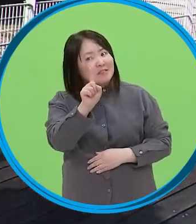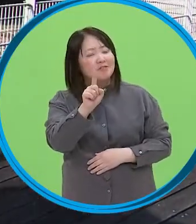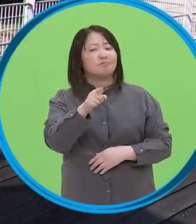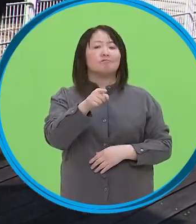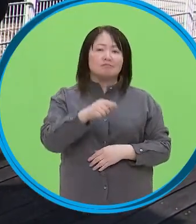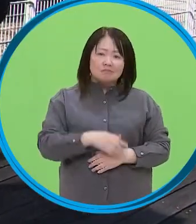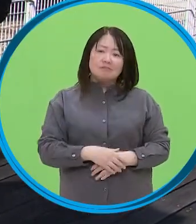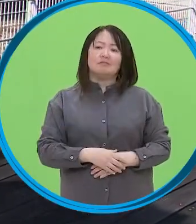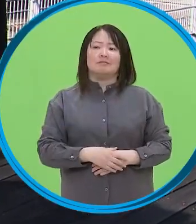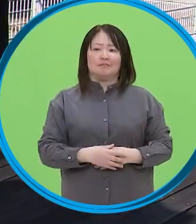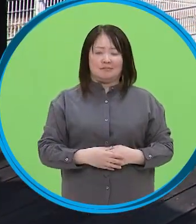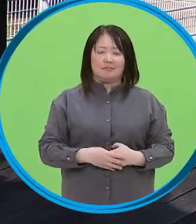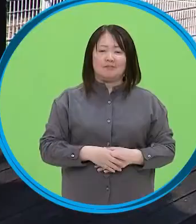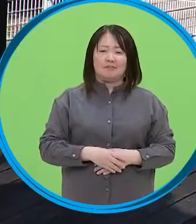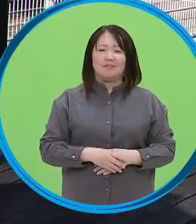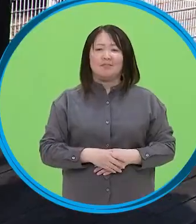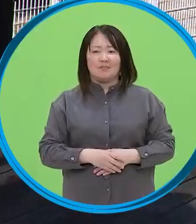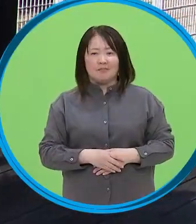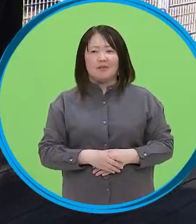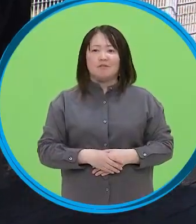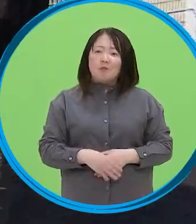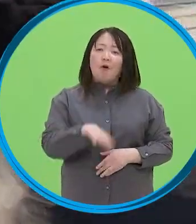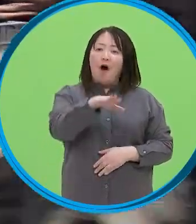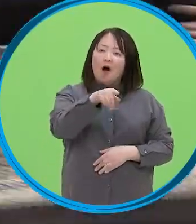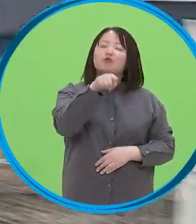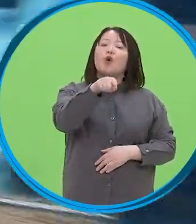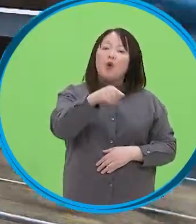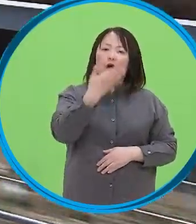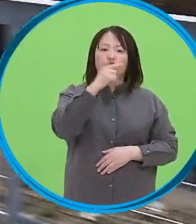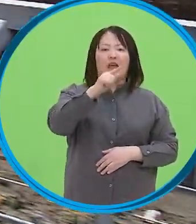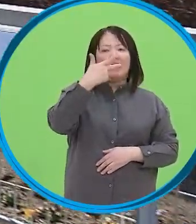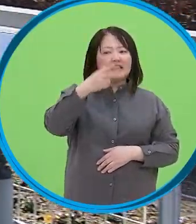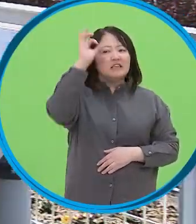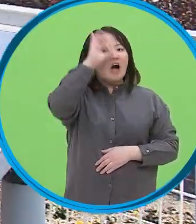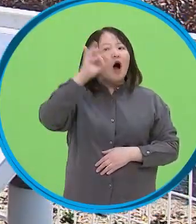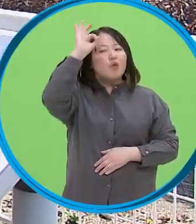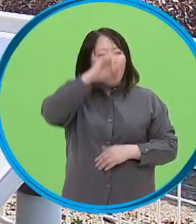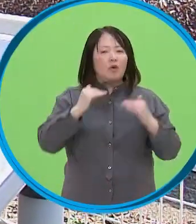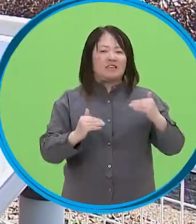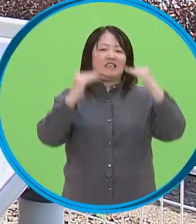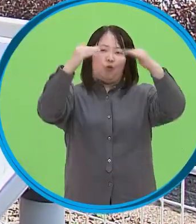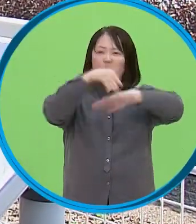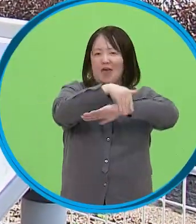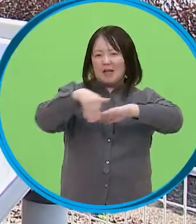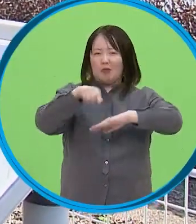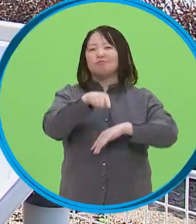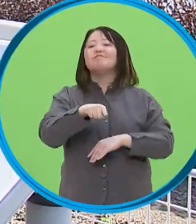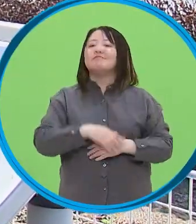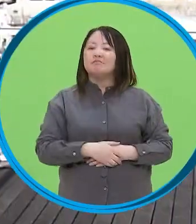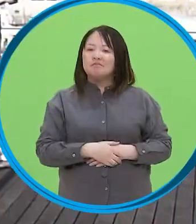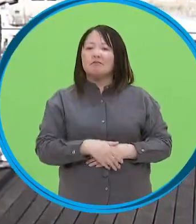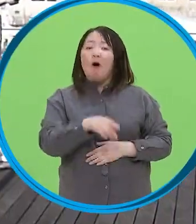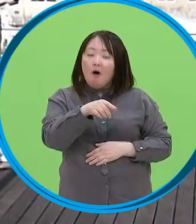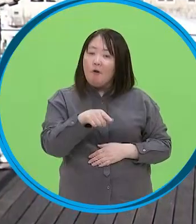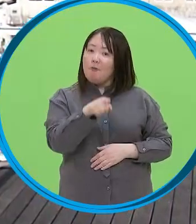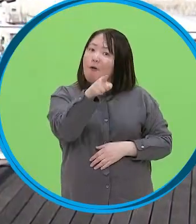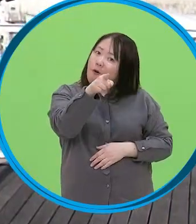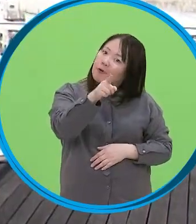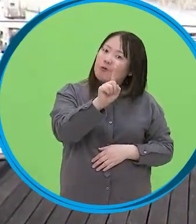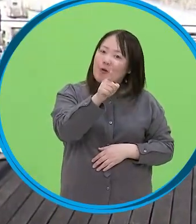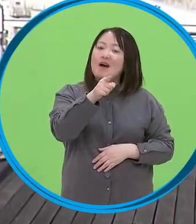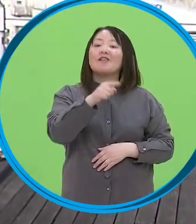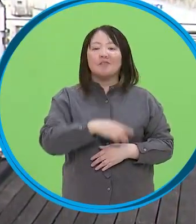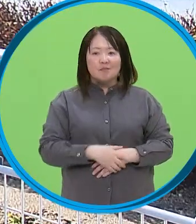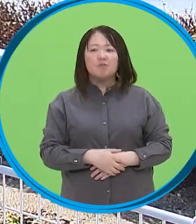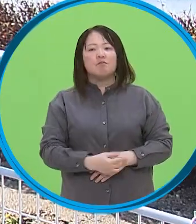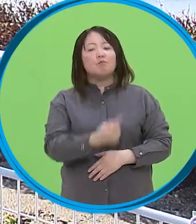ごいものって何？ それはこのクレシ観光振興計画ですよ、デイビッドさん。 は？あなた